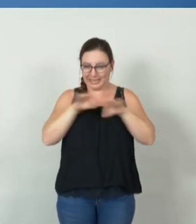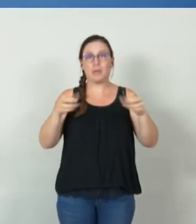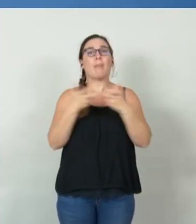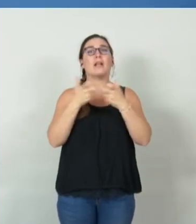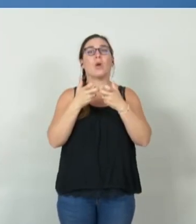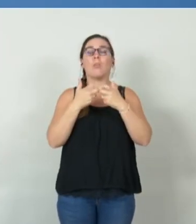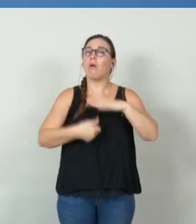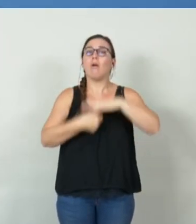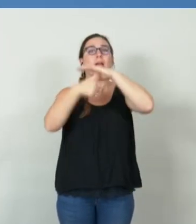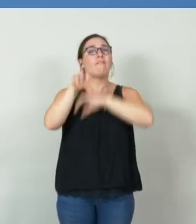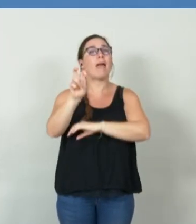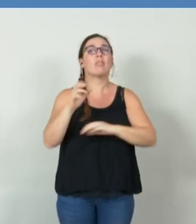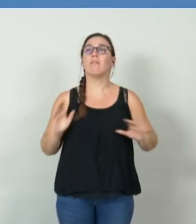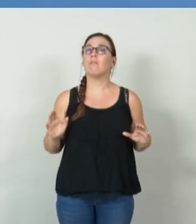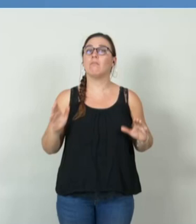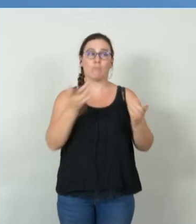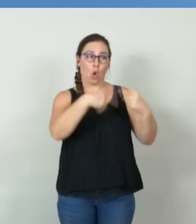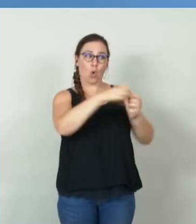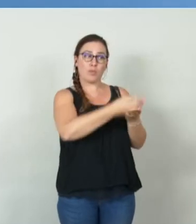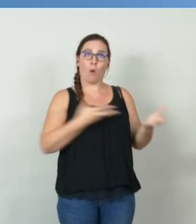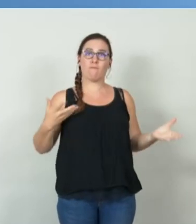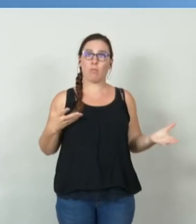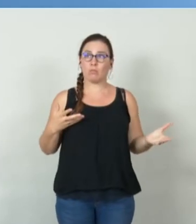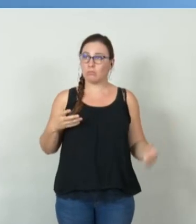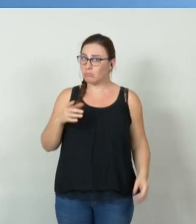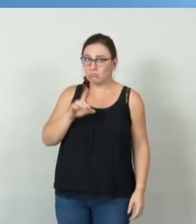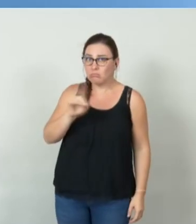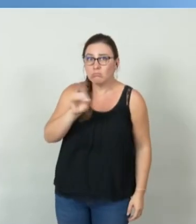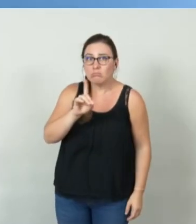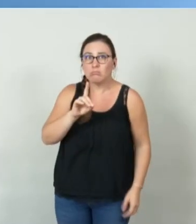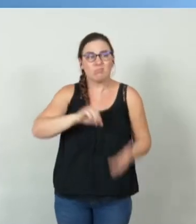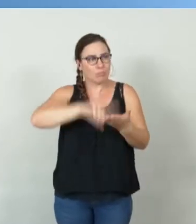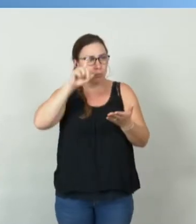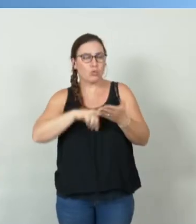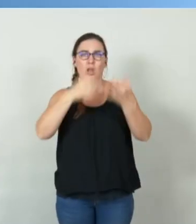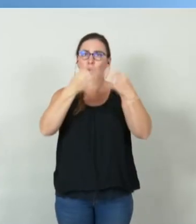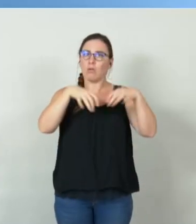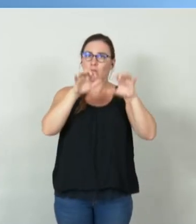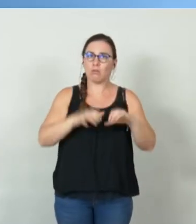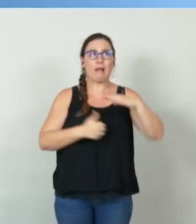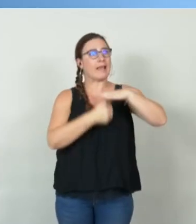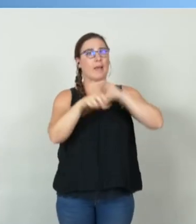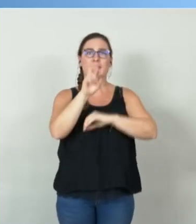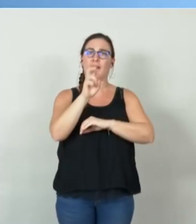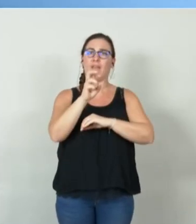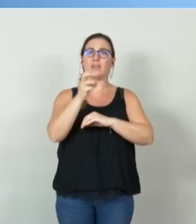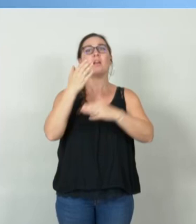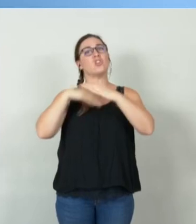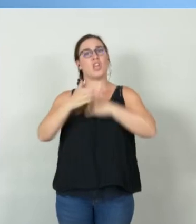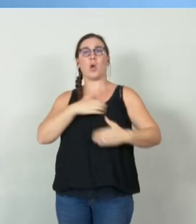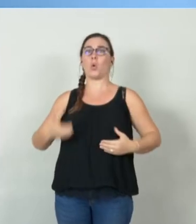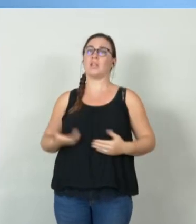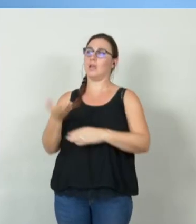par exemple ça a été annoncé en commission non le budget le comptable administratif de capital verte ne passera pas en conseil municipal